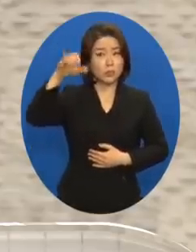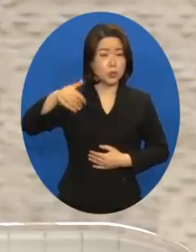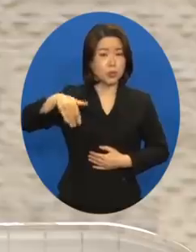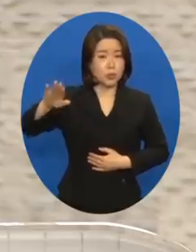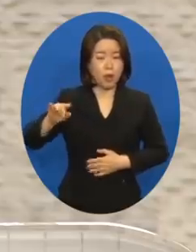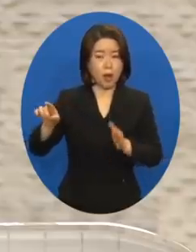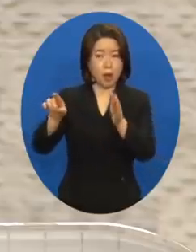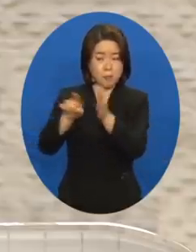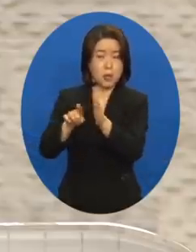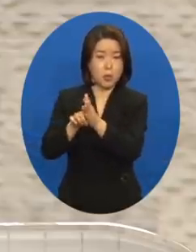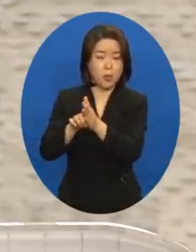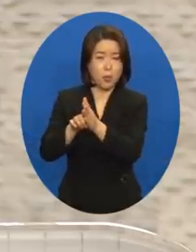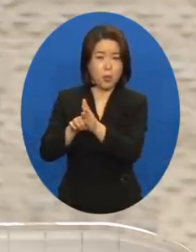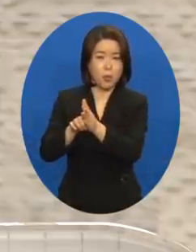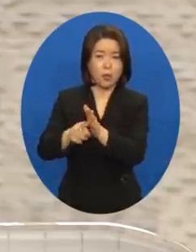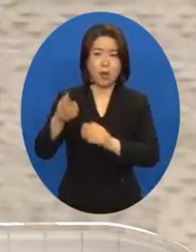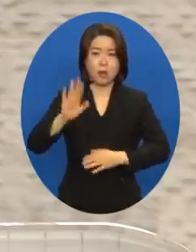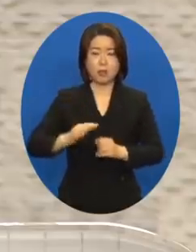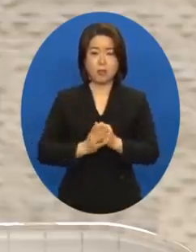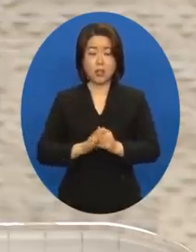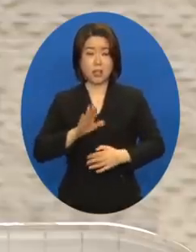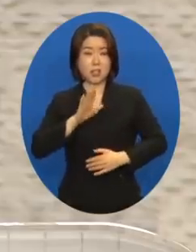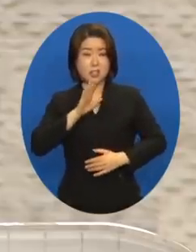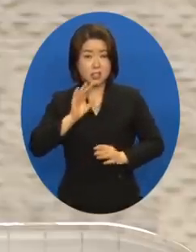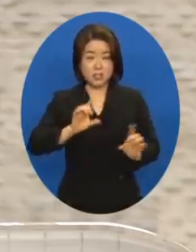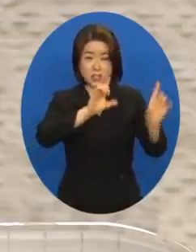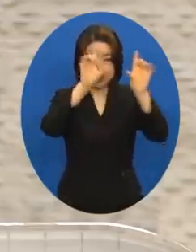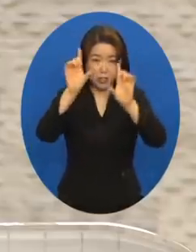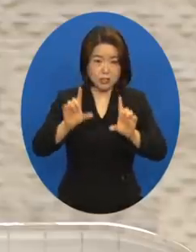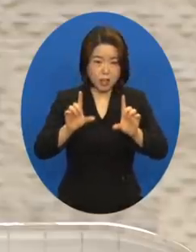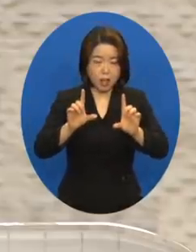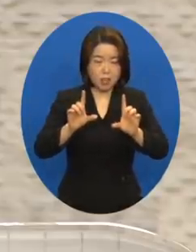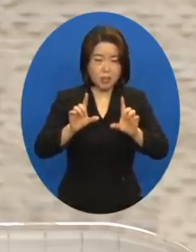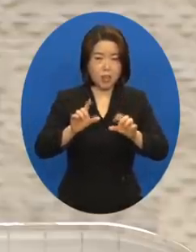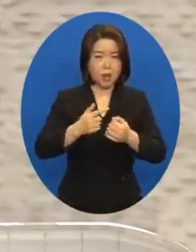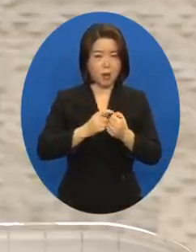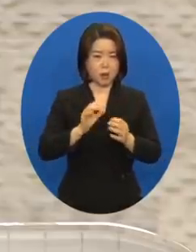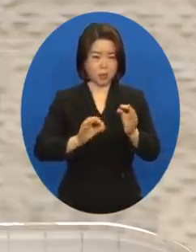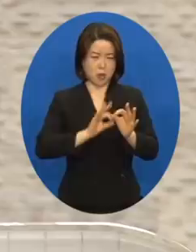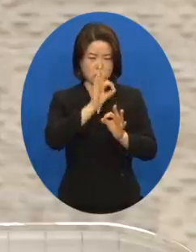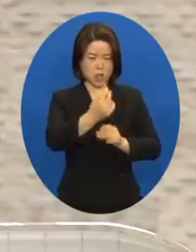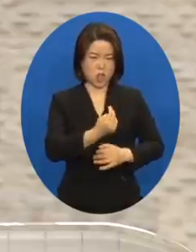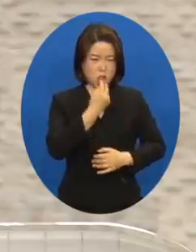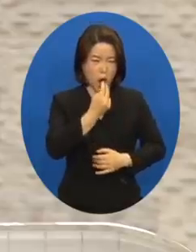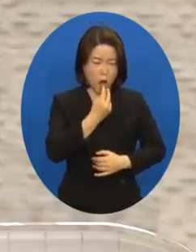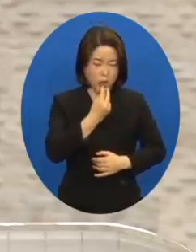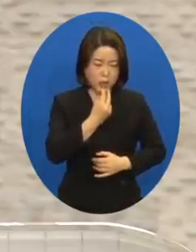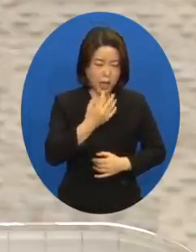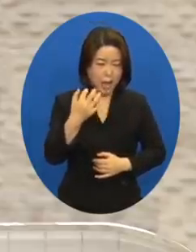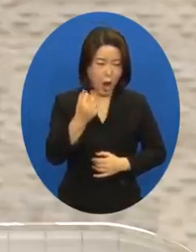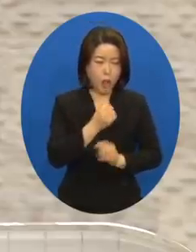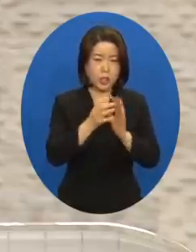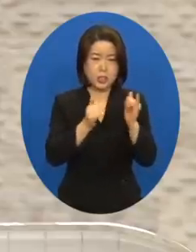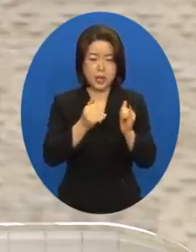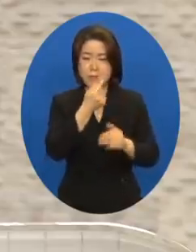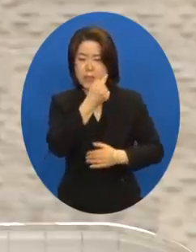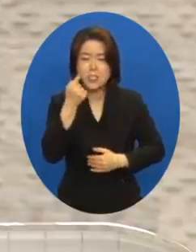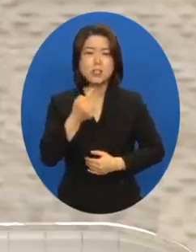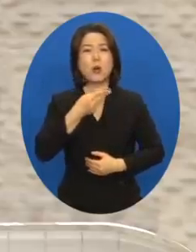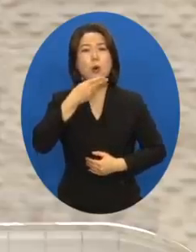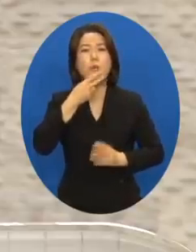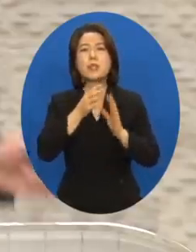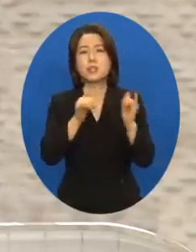믿으면서 실제로 영생을 얻은 자 에 삶의 증거가 없는 사람입니다